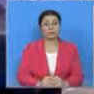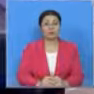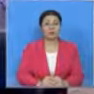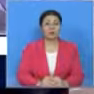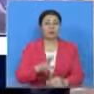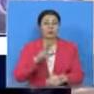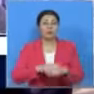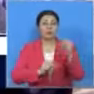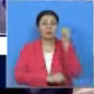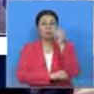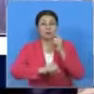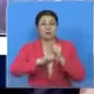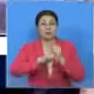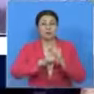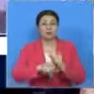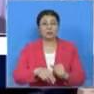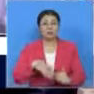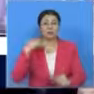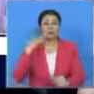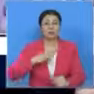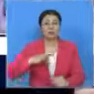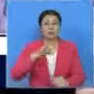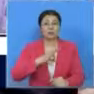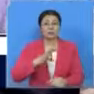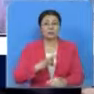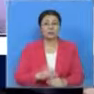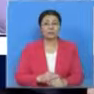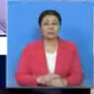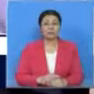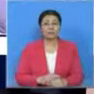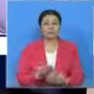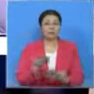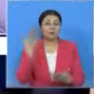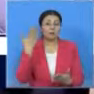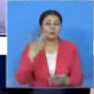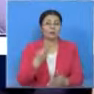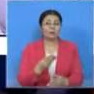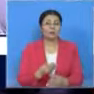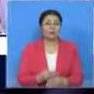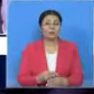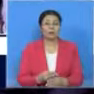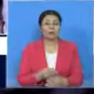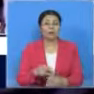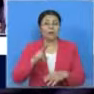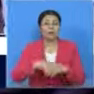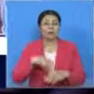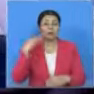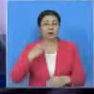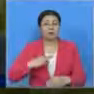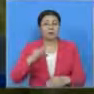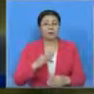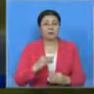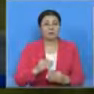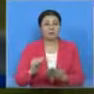Полиция қызметкерлерінің Ақтөбе өңірі бойынша мына жерде бұрынғы шеврондарлы міне полиция департаменті Ақтөбе облысы